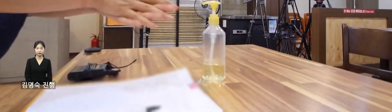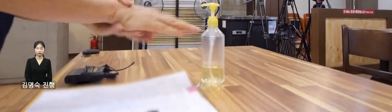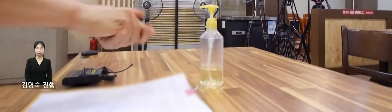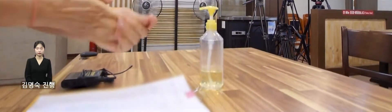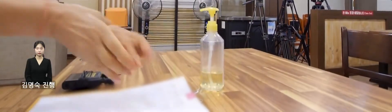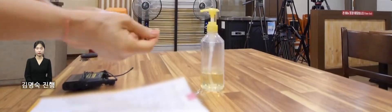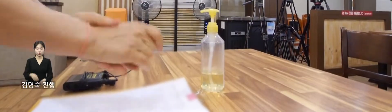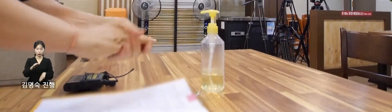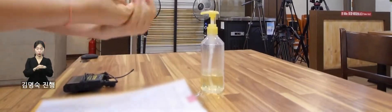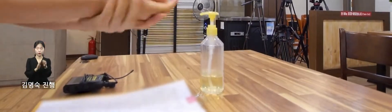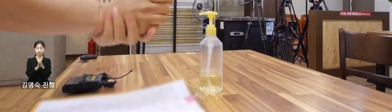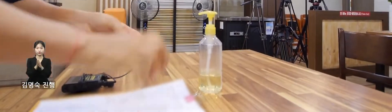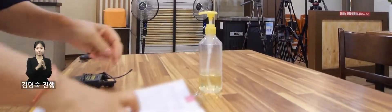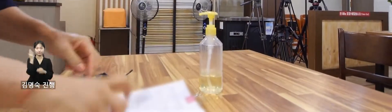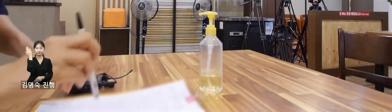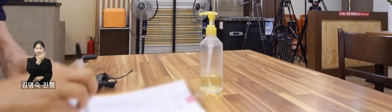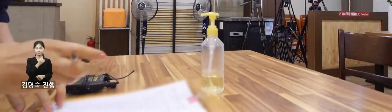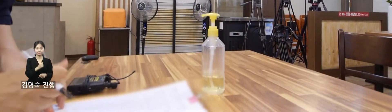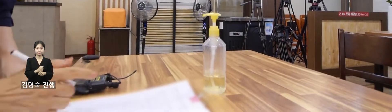하고